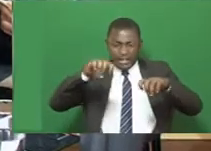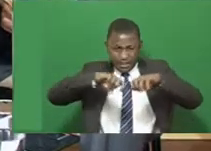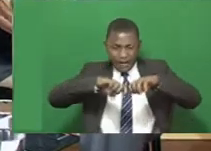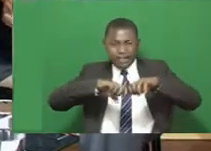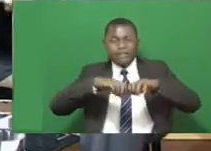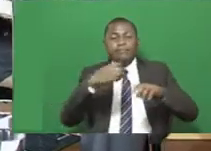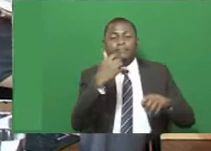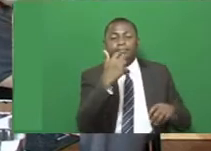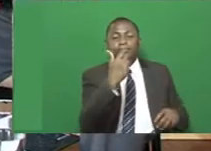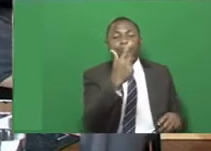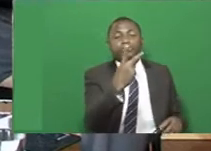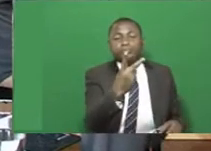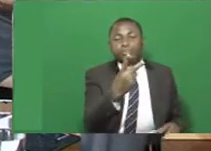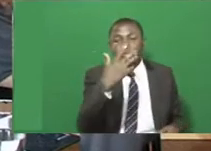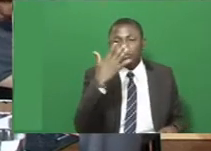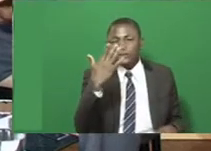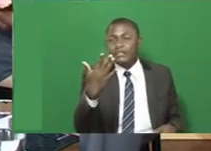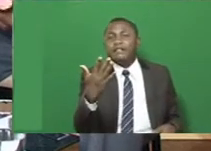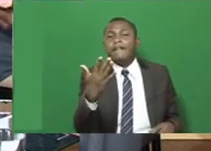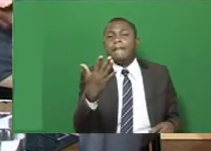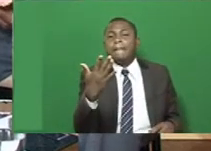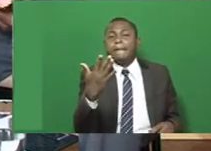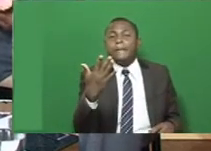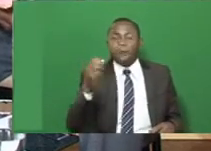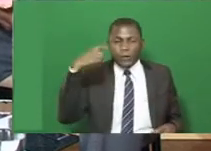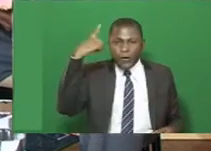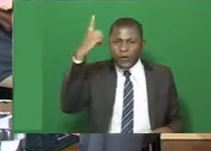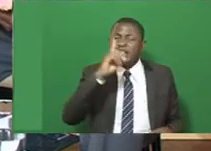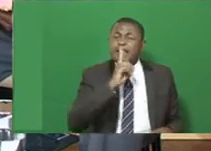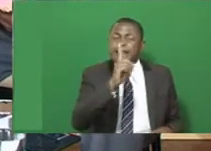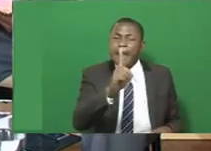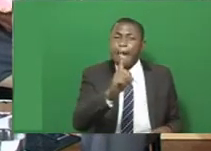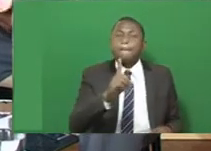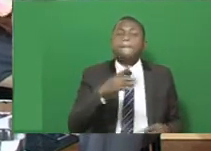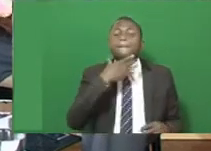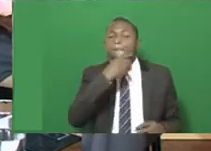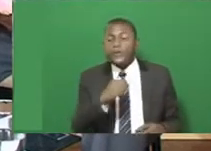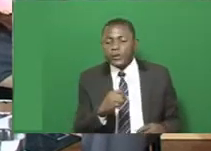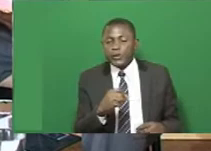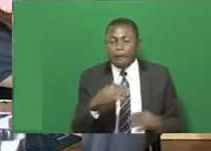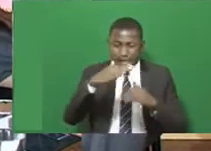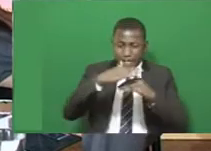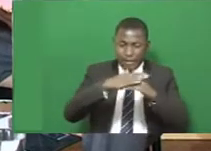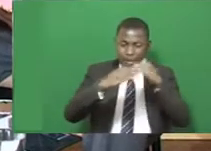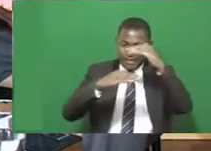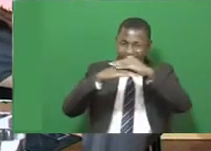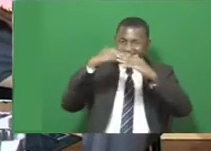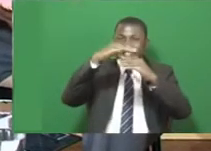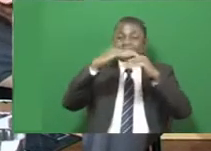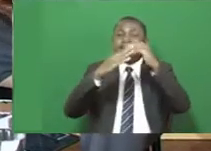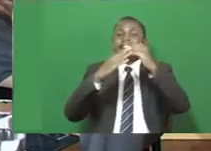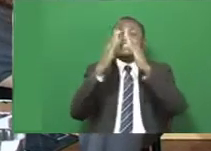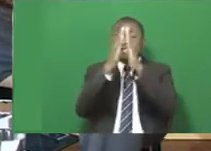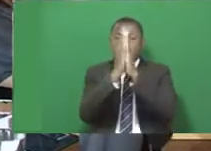Exodus. Exodus 25. Eh, Mwari achiti kuna Moses. ndiva kirei sanctuary pano